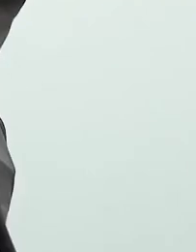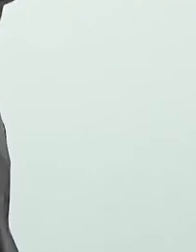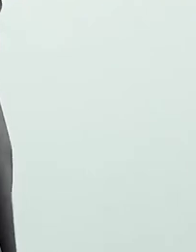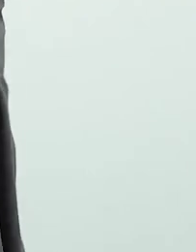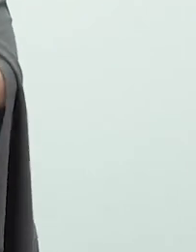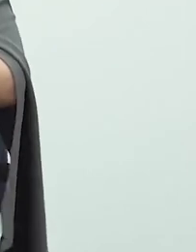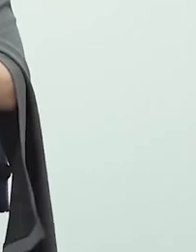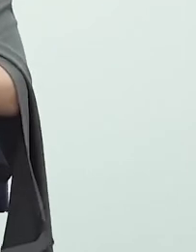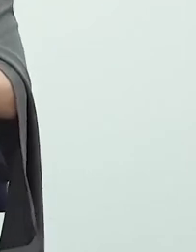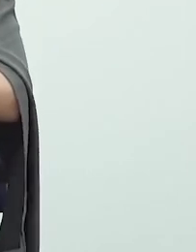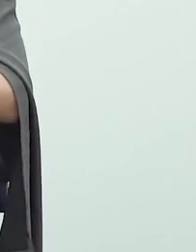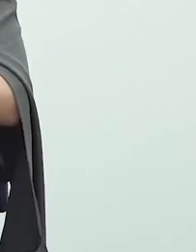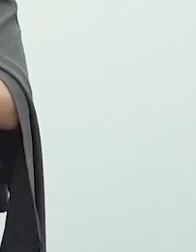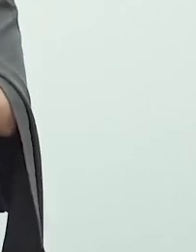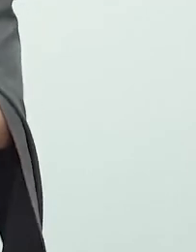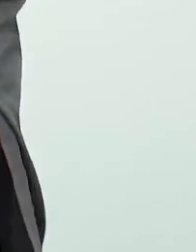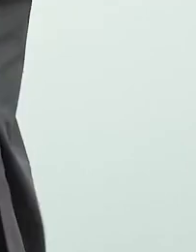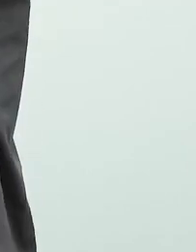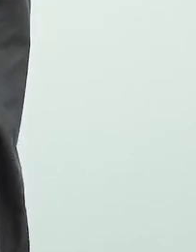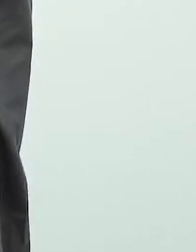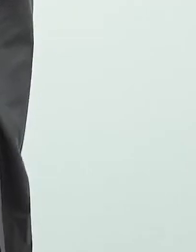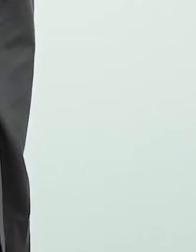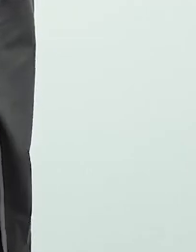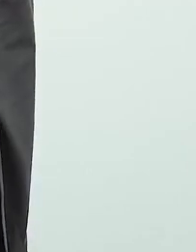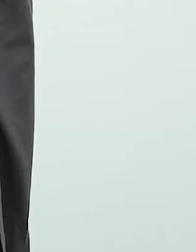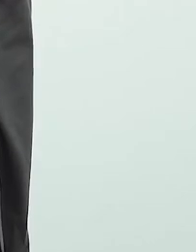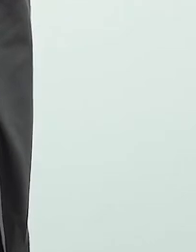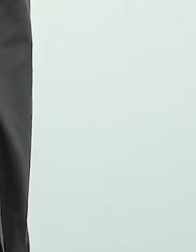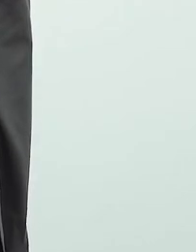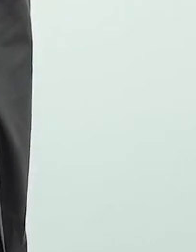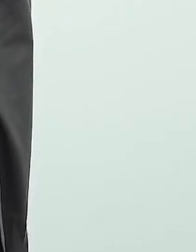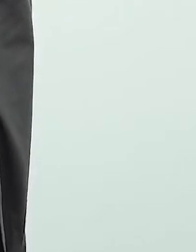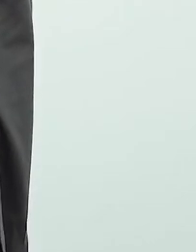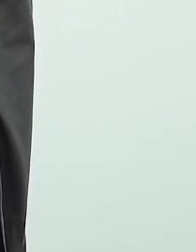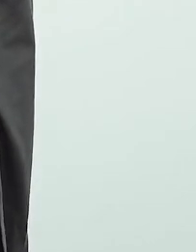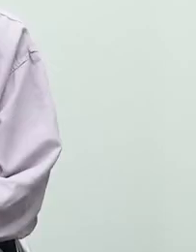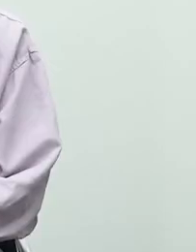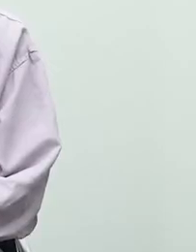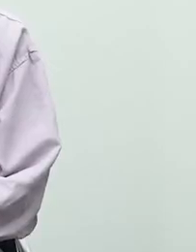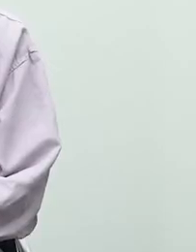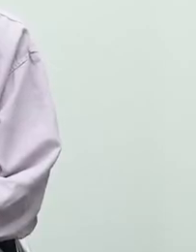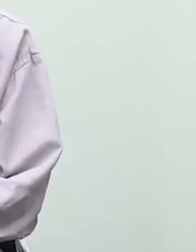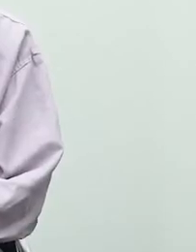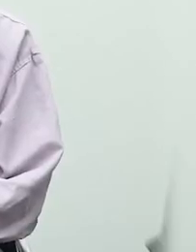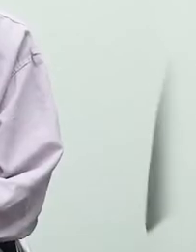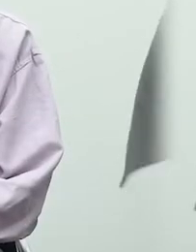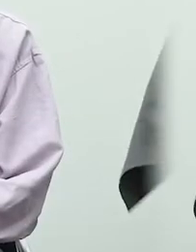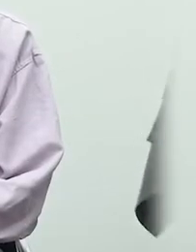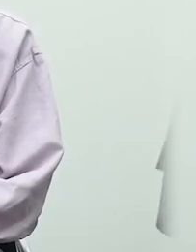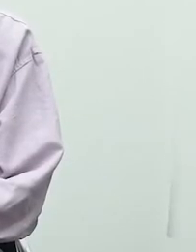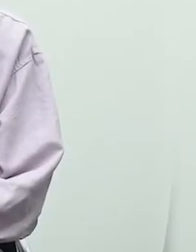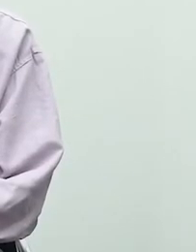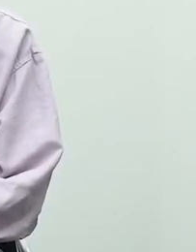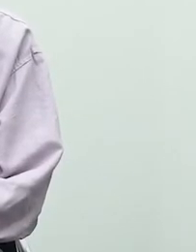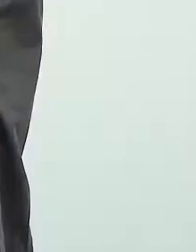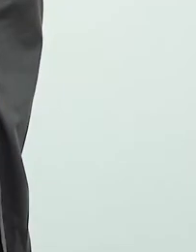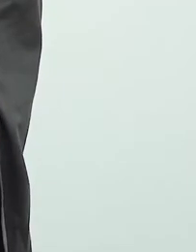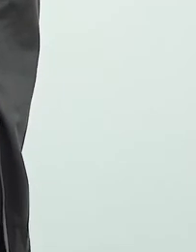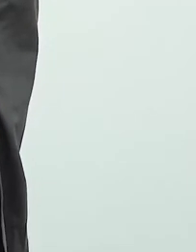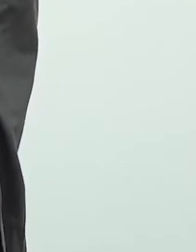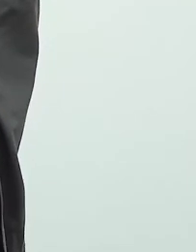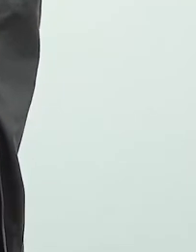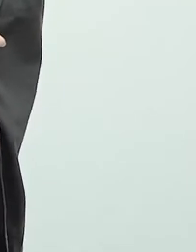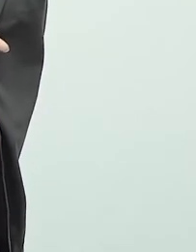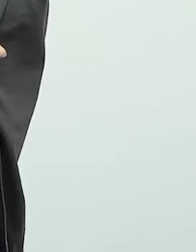저의 제가 간 타는 버스가 같은 번호는 같은데 방향이 다르게 가는게 있거든요 그래서 처음에